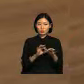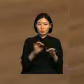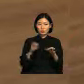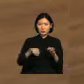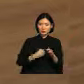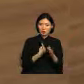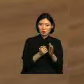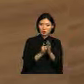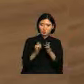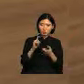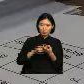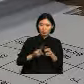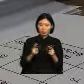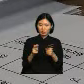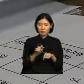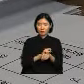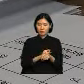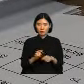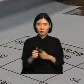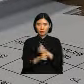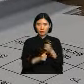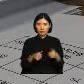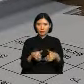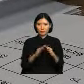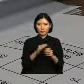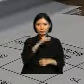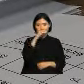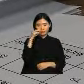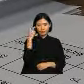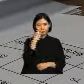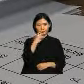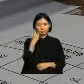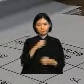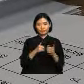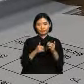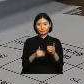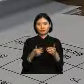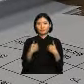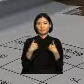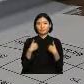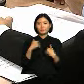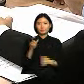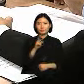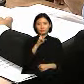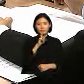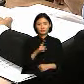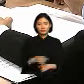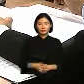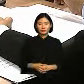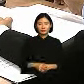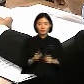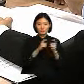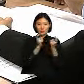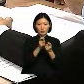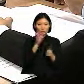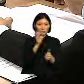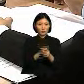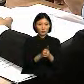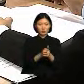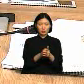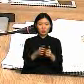제19감싸기 심사가 아닌 특별위원회를 구성해 제대로 된 심사를 진행해야 한다고 강조했습니다. 민간